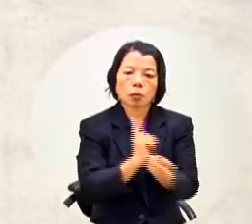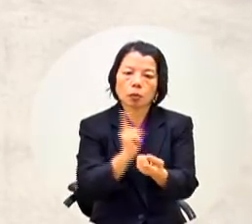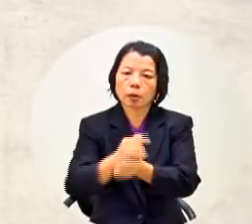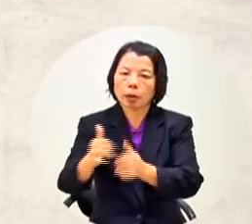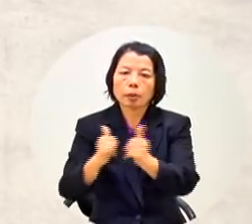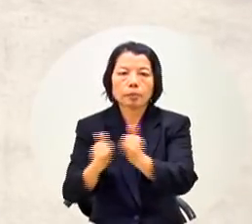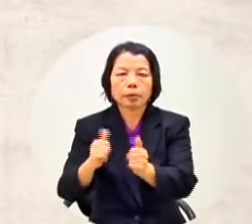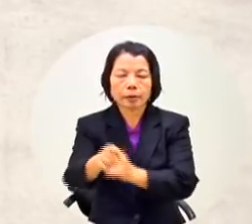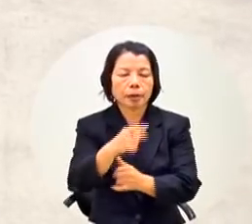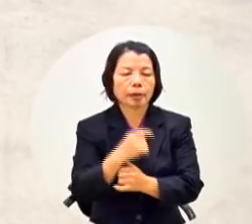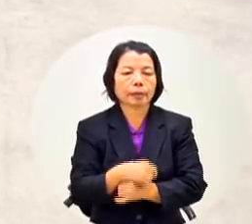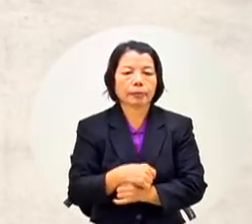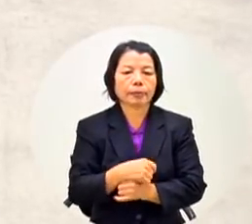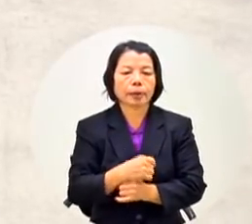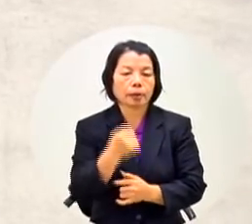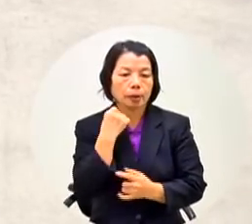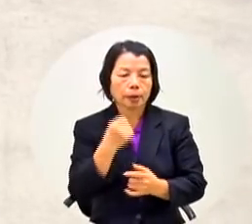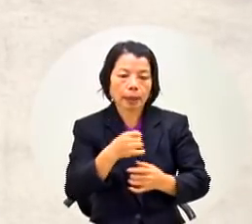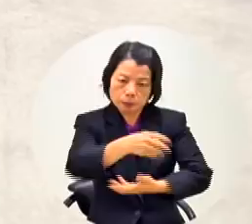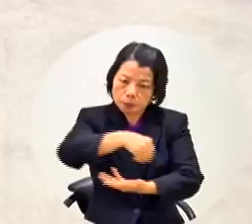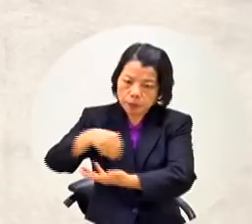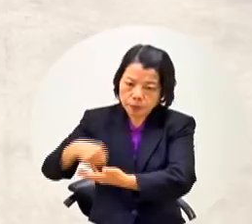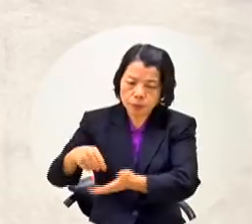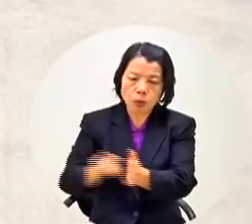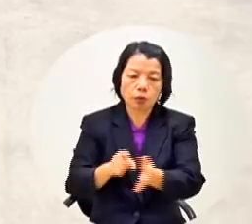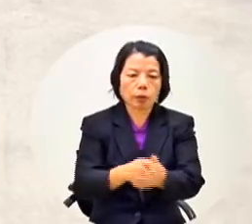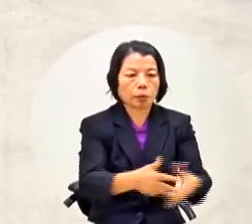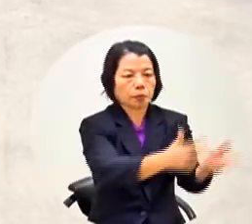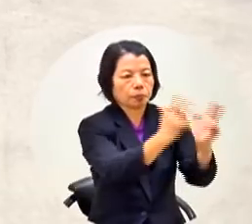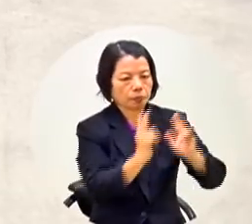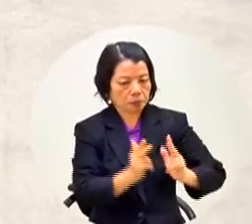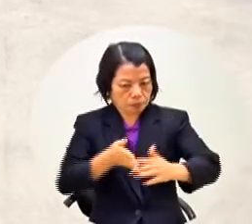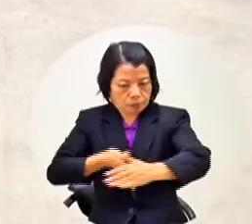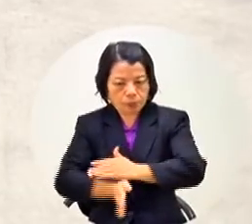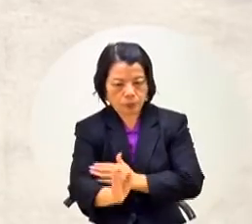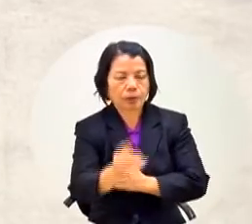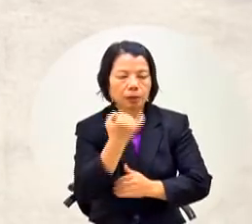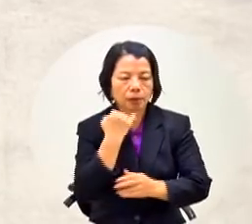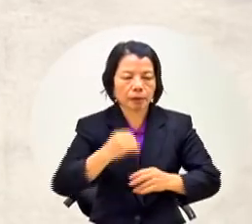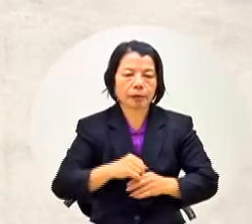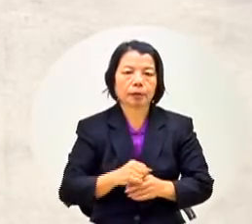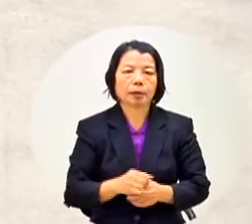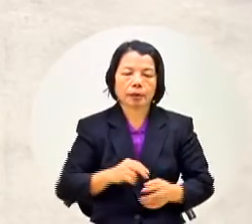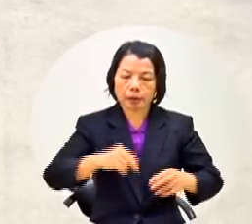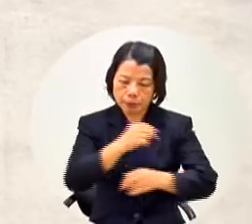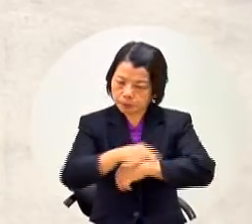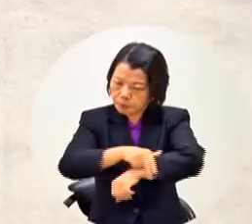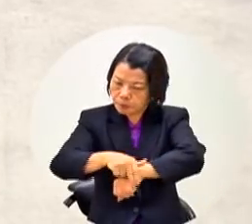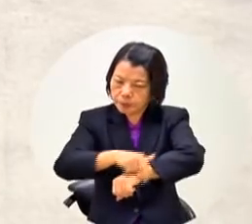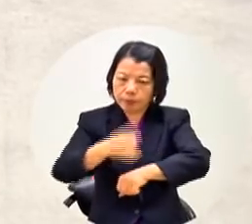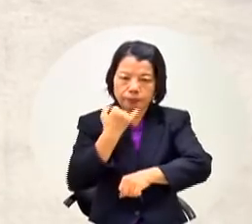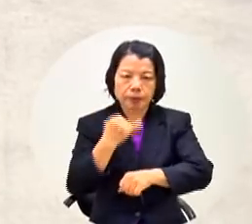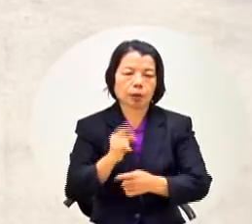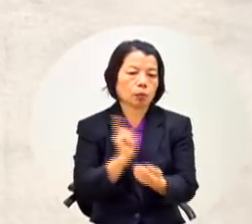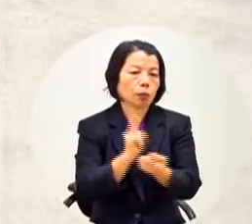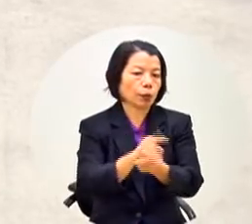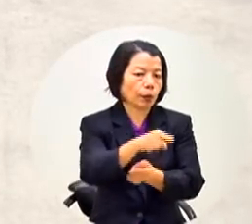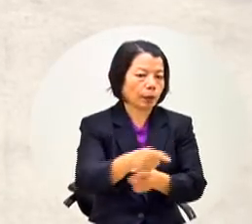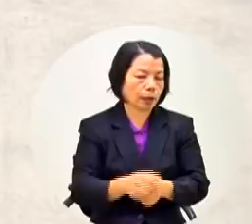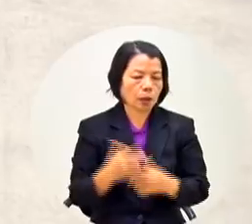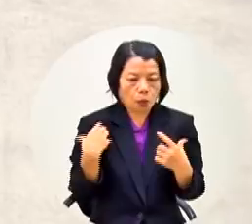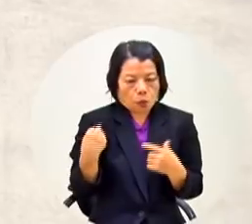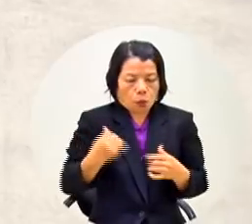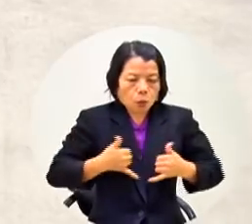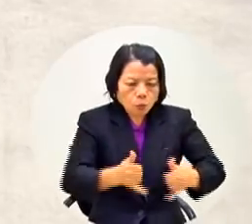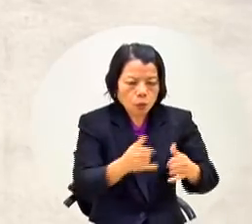化、高架化的一个方案、共用路权以及改线等的一个讨论来做分析，作为我们可行性的评估、细